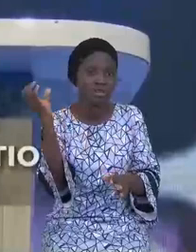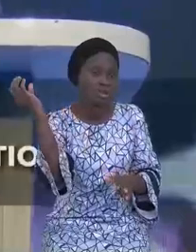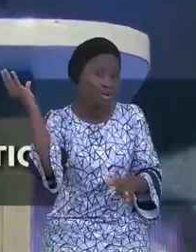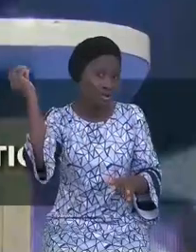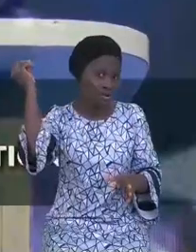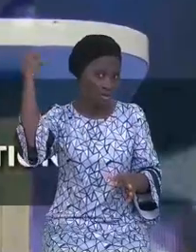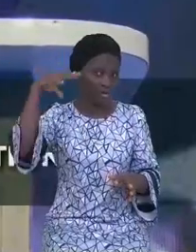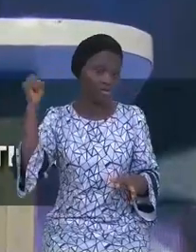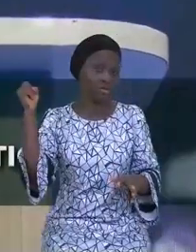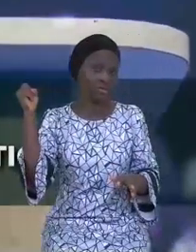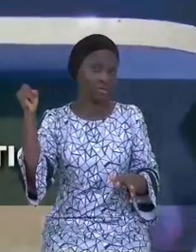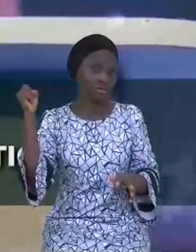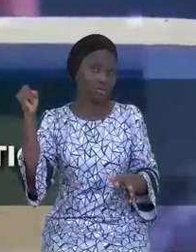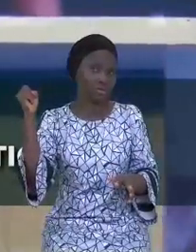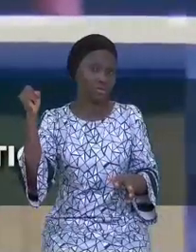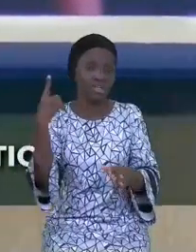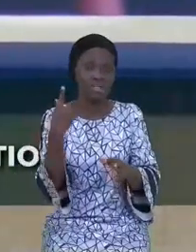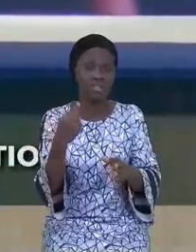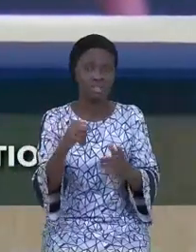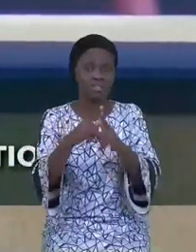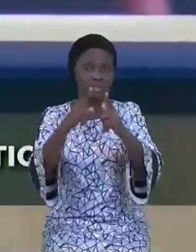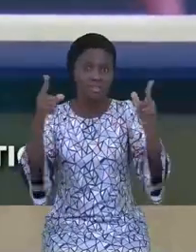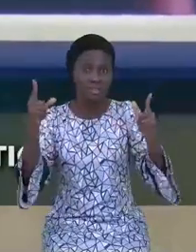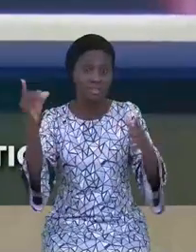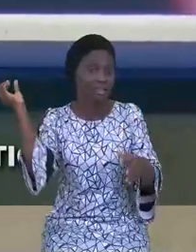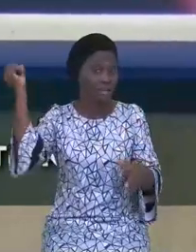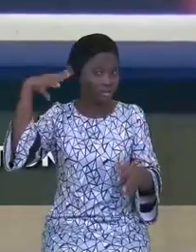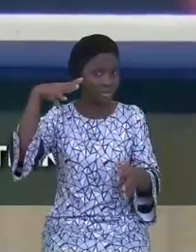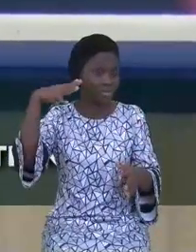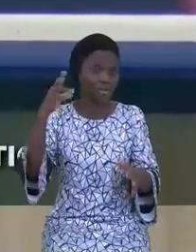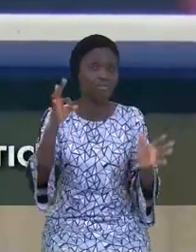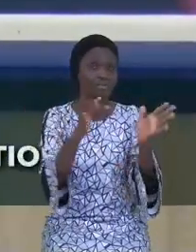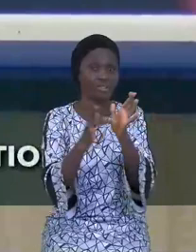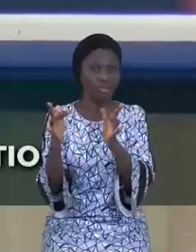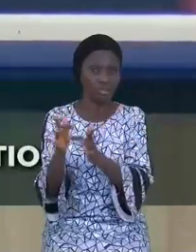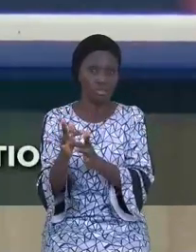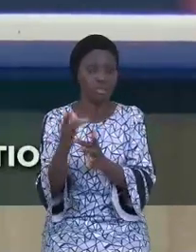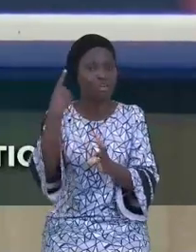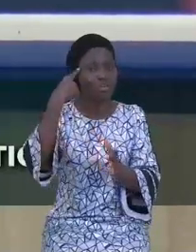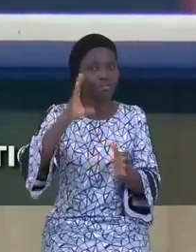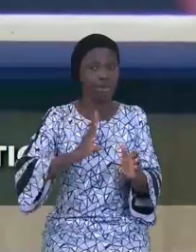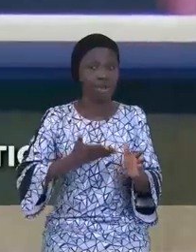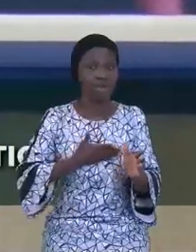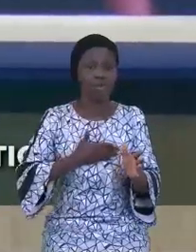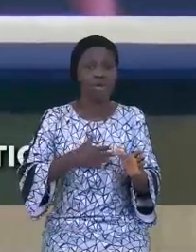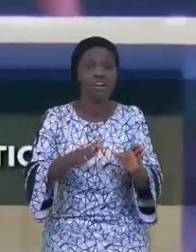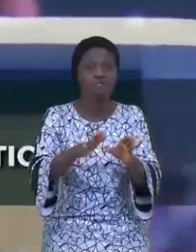premier point, la grande grâce de Jésus pour notre plein